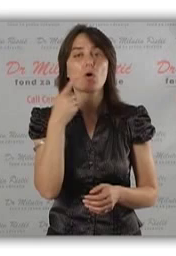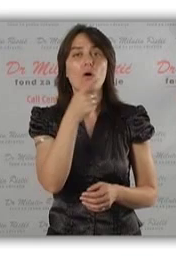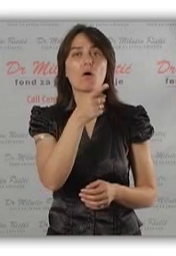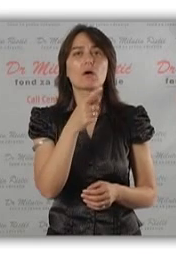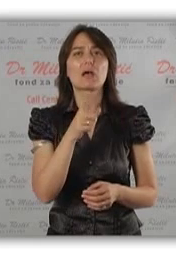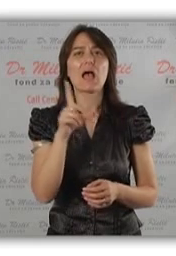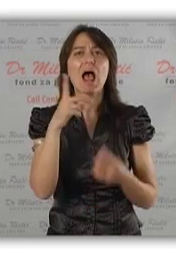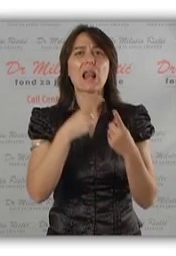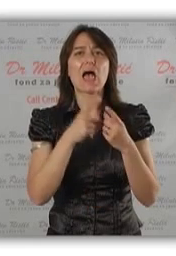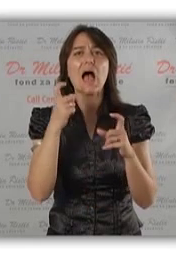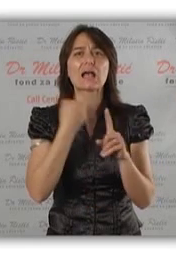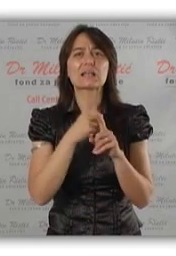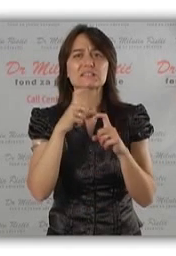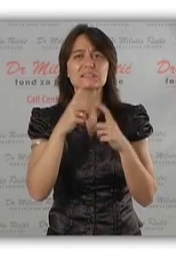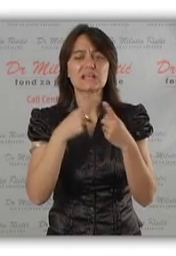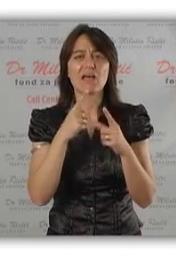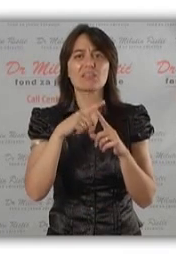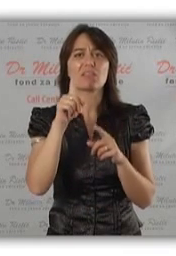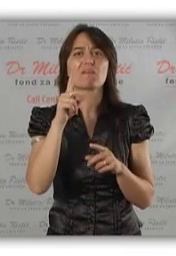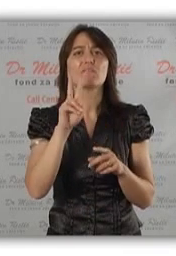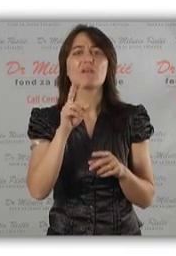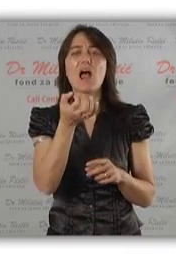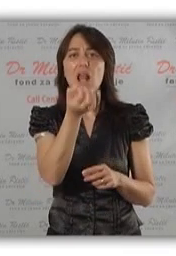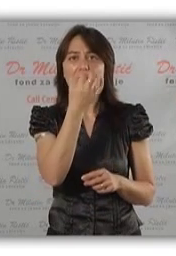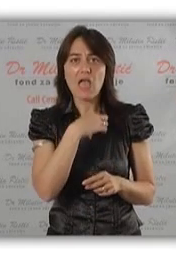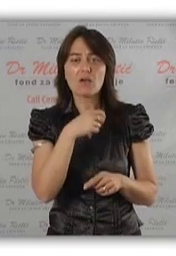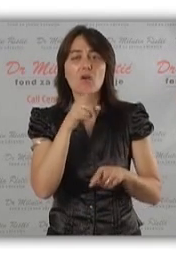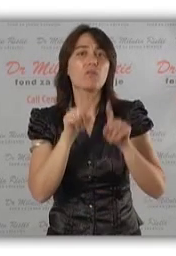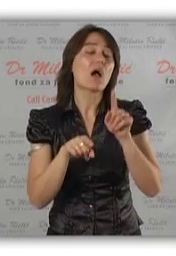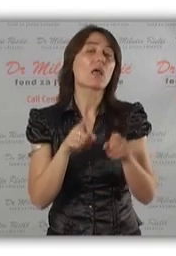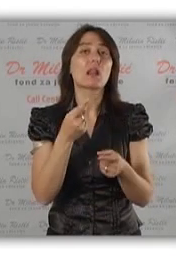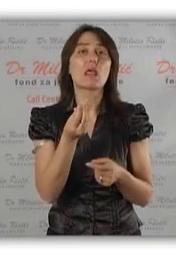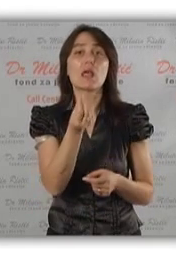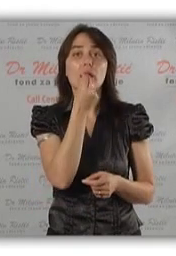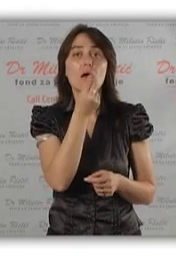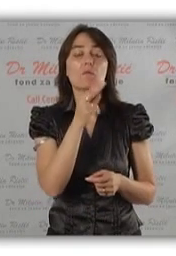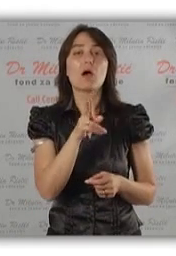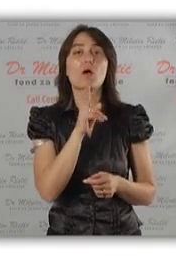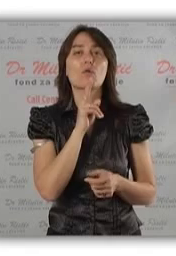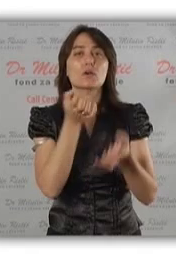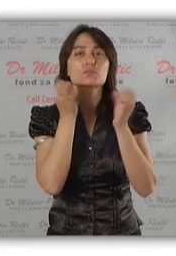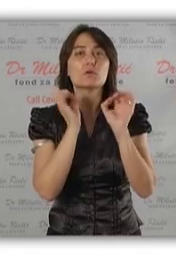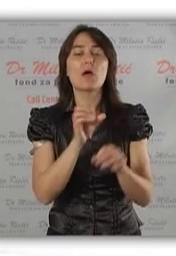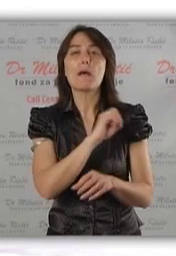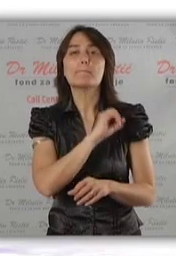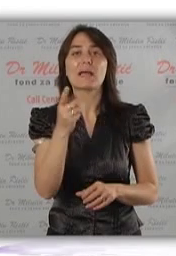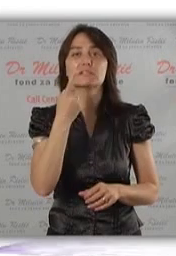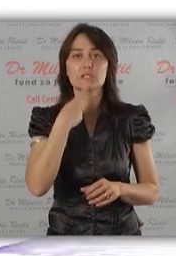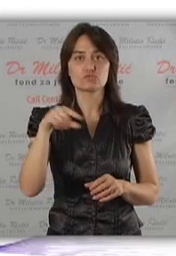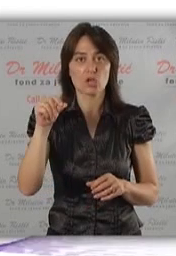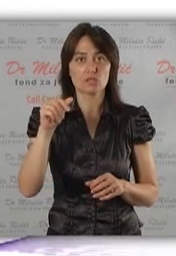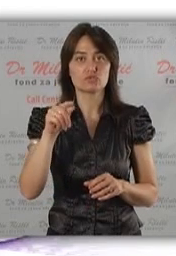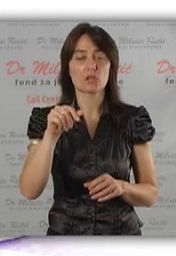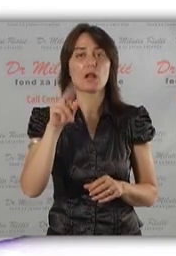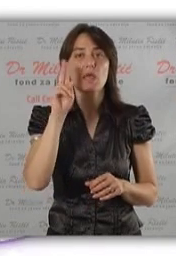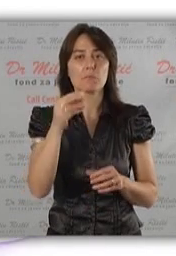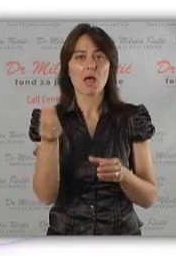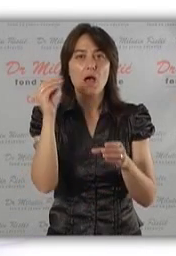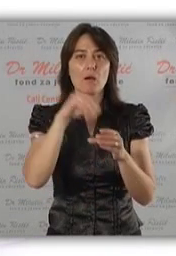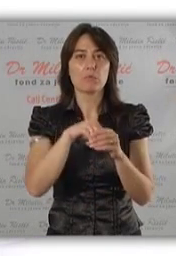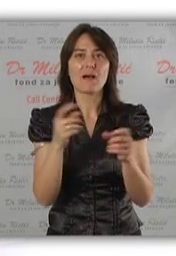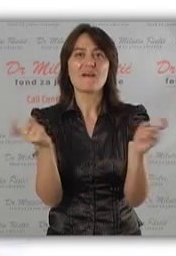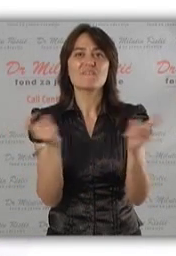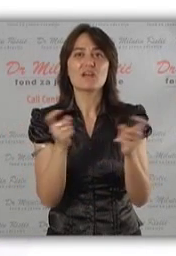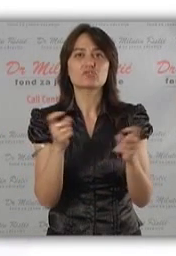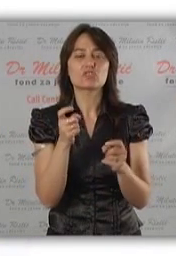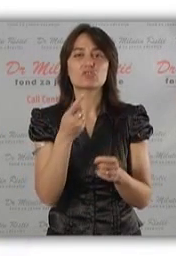uzročnika, mogu biti mnogi zloupotreba laksativa, upotreba nekih lekova, kao i namirnica koje su klasifikovane kao bez